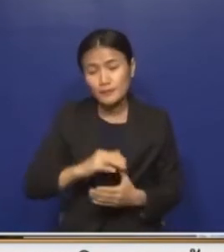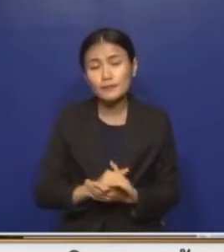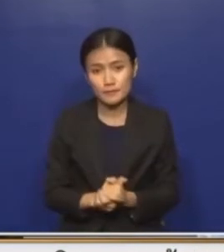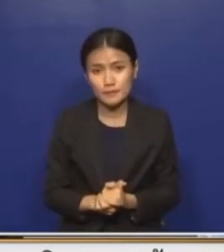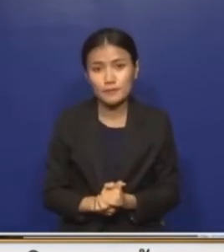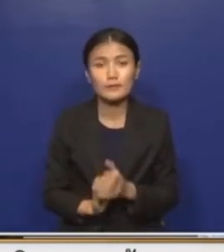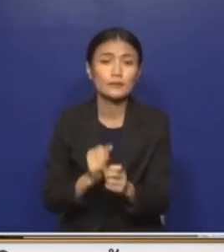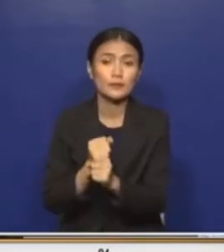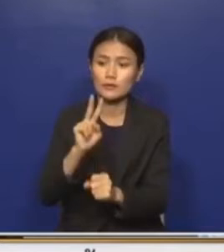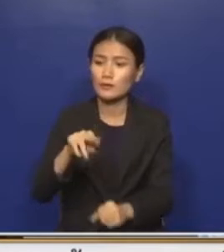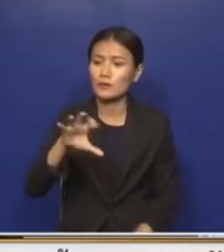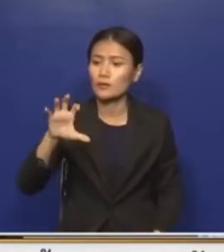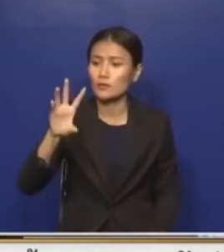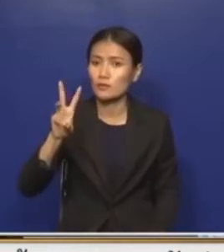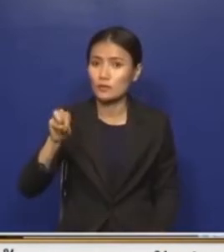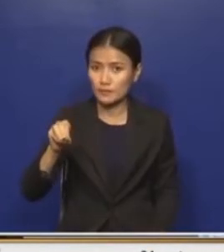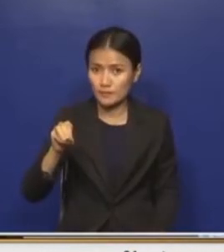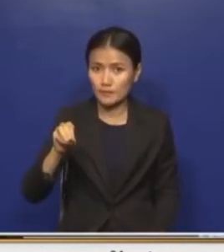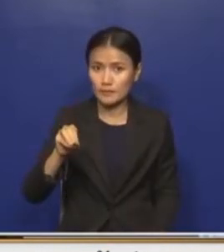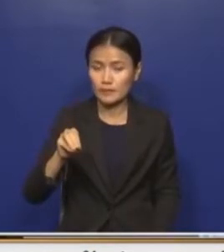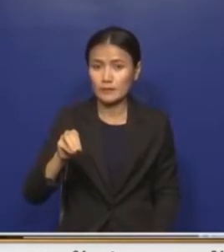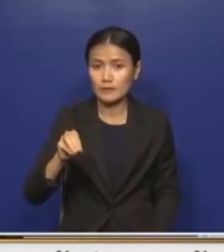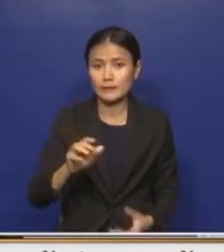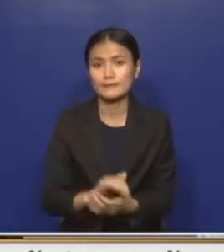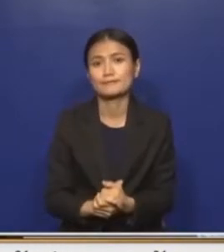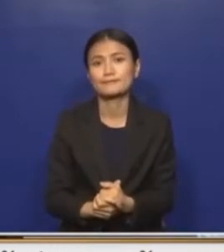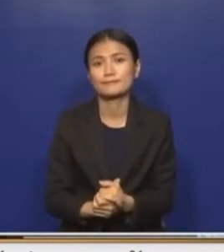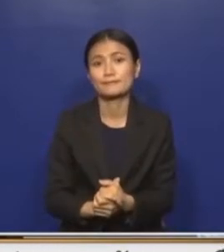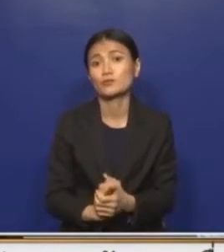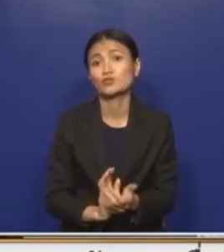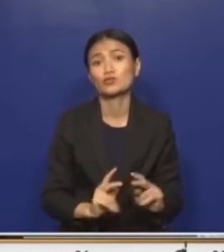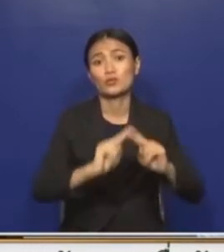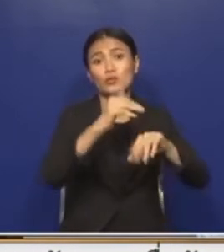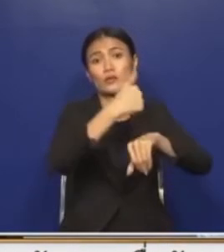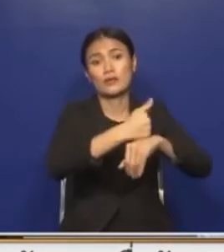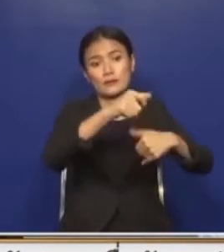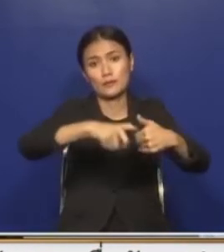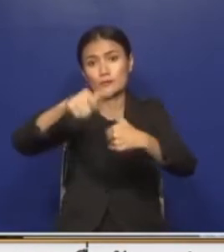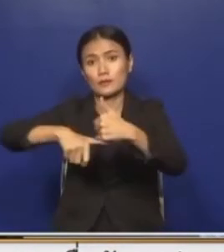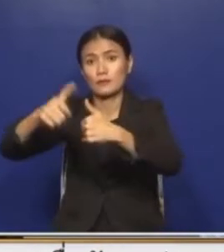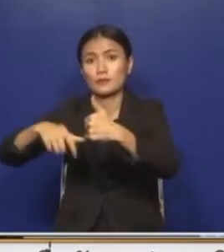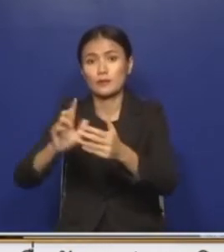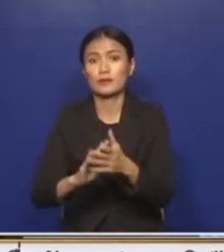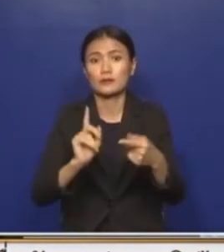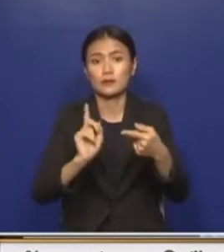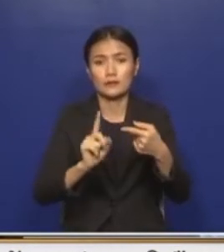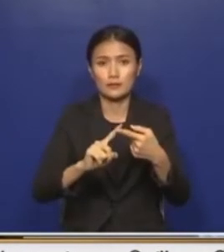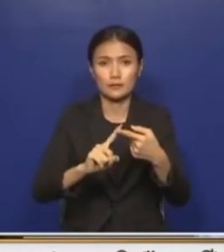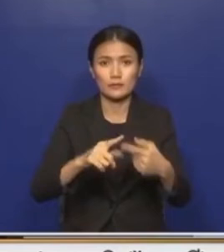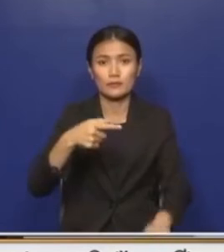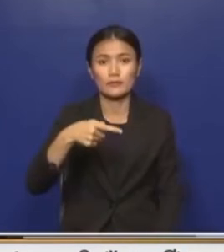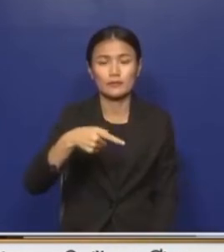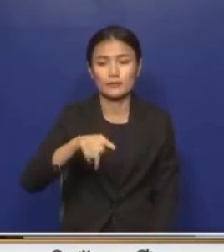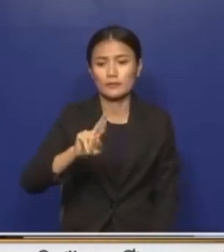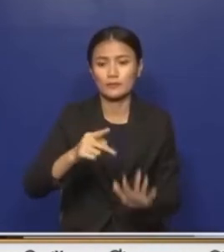พุทธศักราช2560ตามรายนามดังต่อไปนี้ 1. พลเอกประยุทธ์